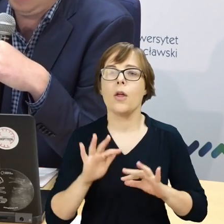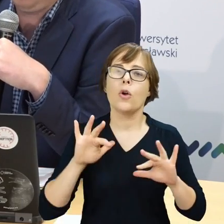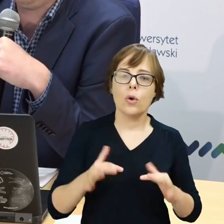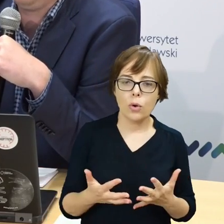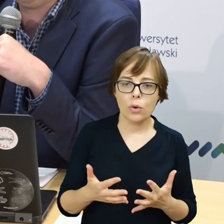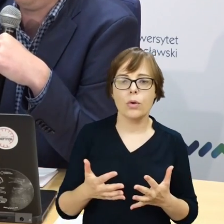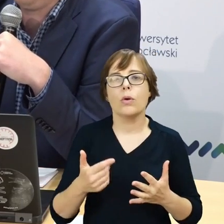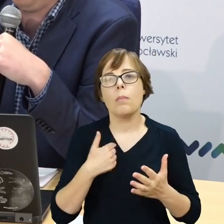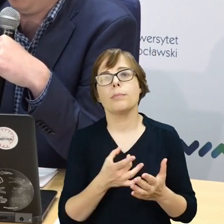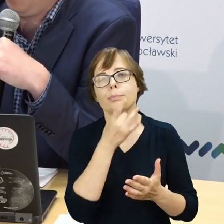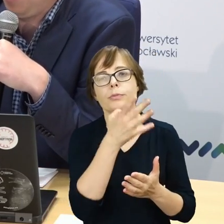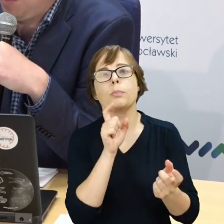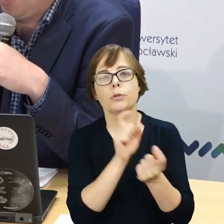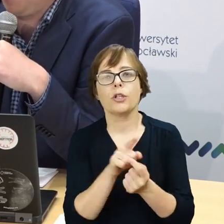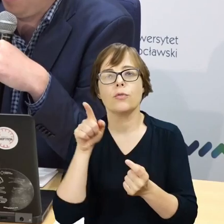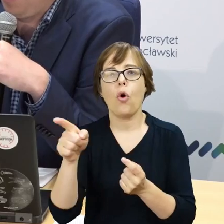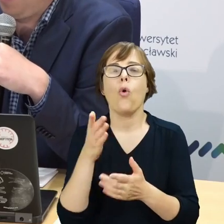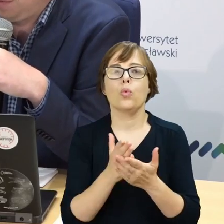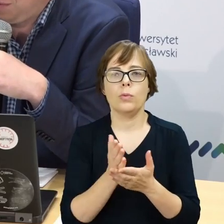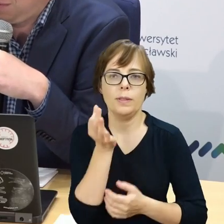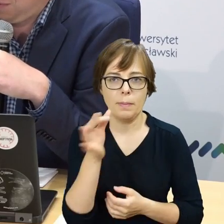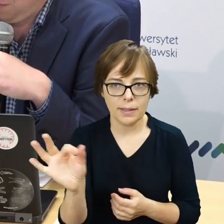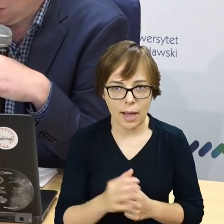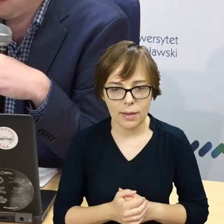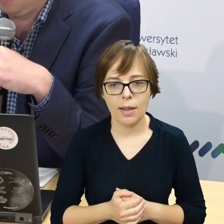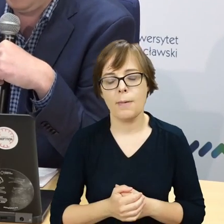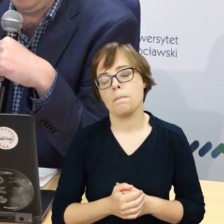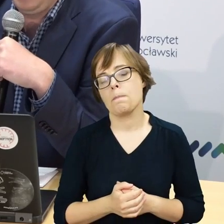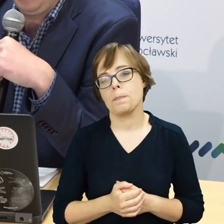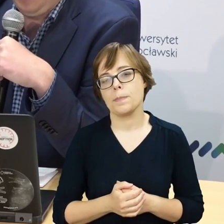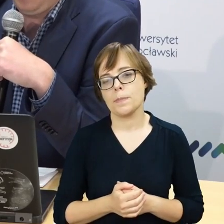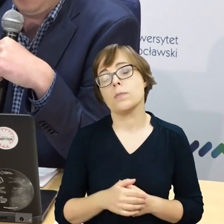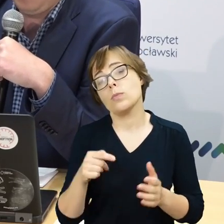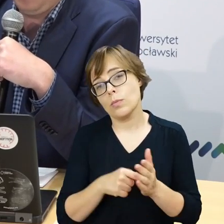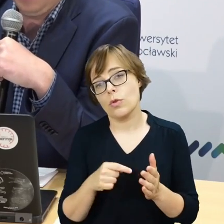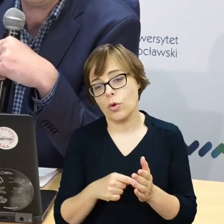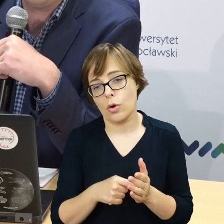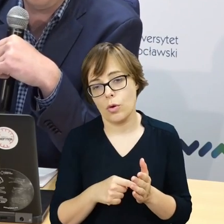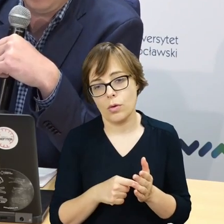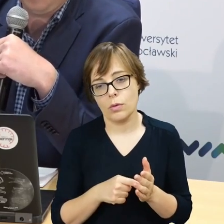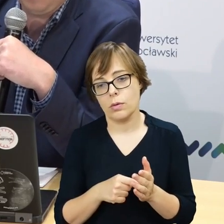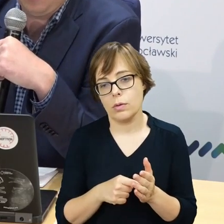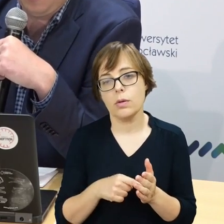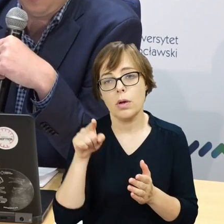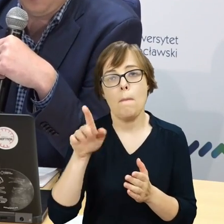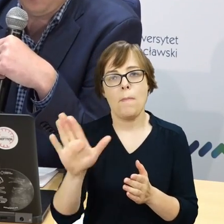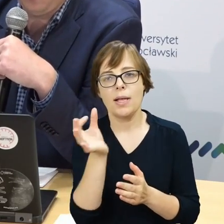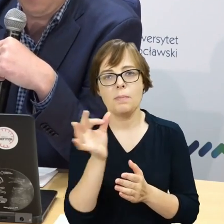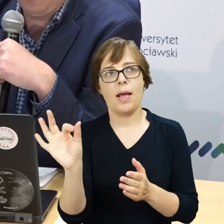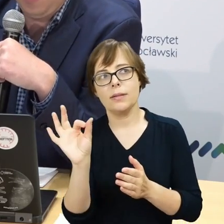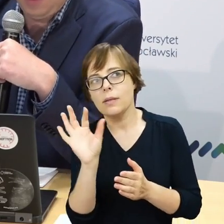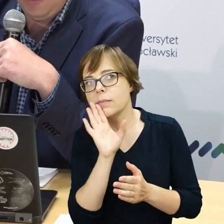służbom specjalnym jest oczywiście bardzo wygodny i przydatny wytrych, czyli wspominana ustawa